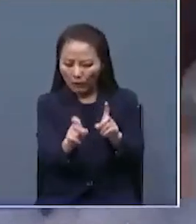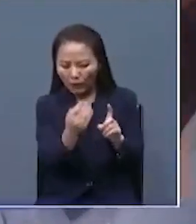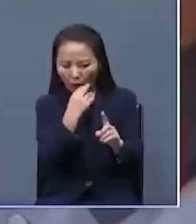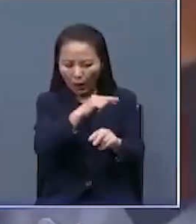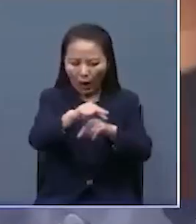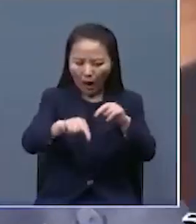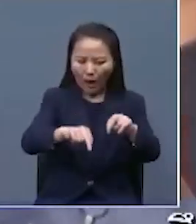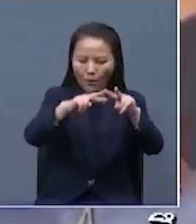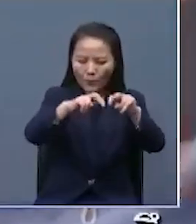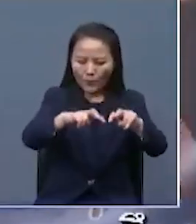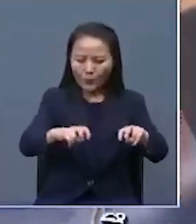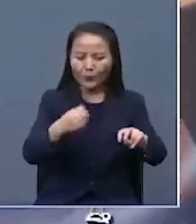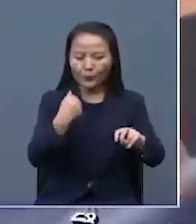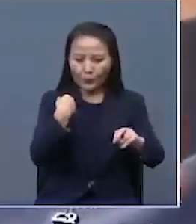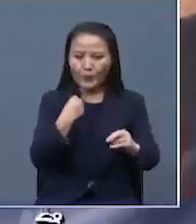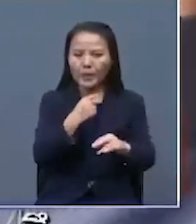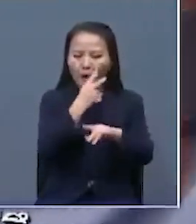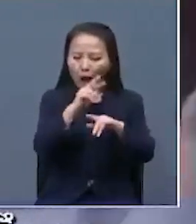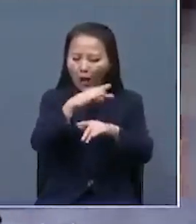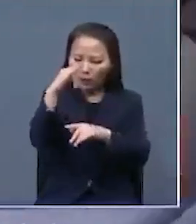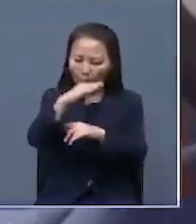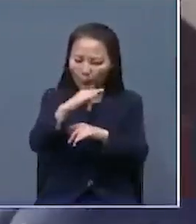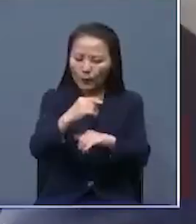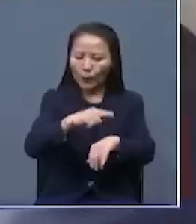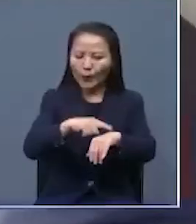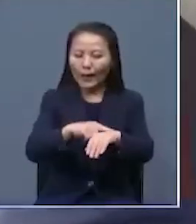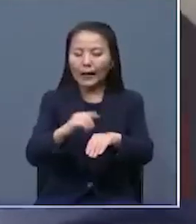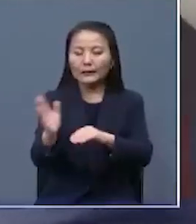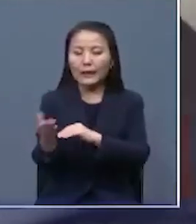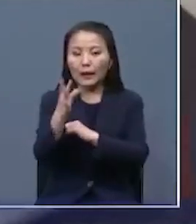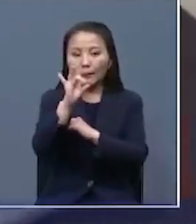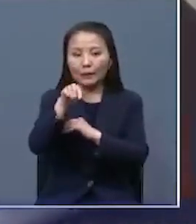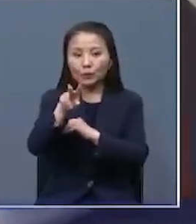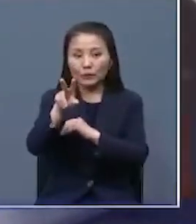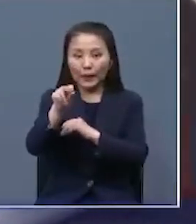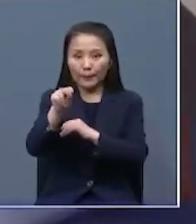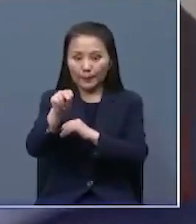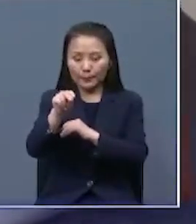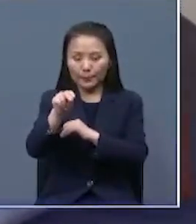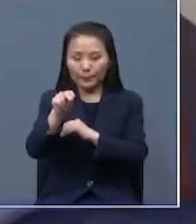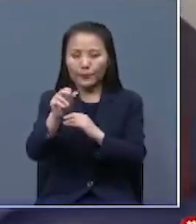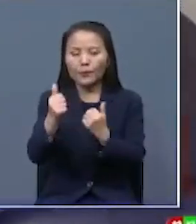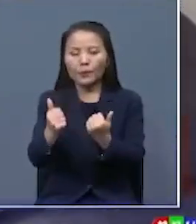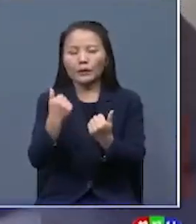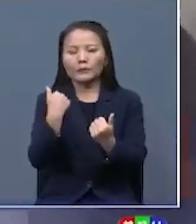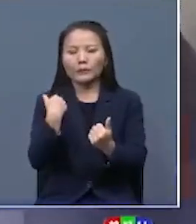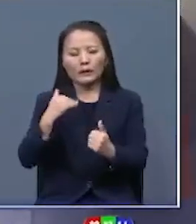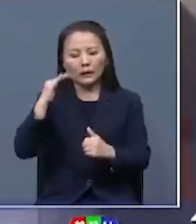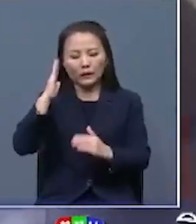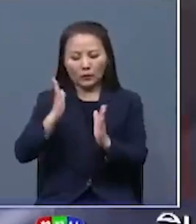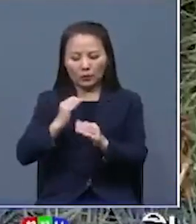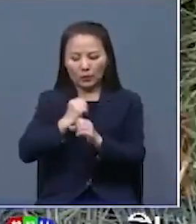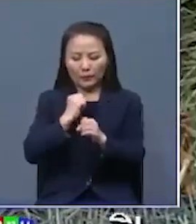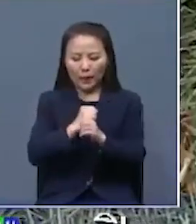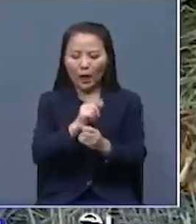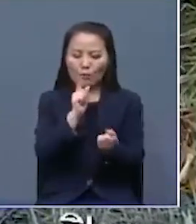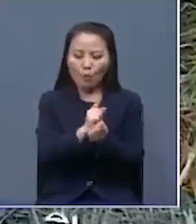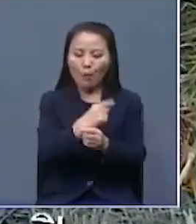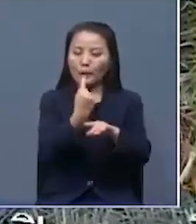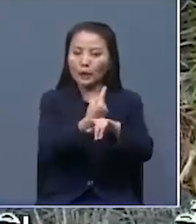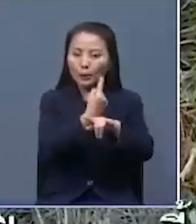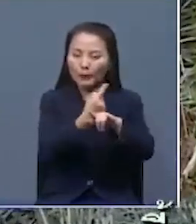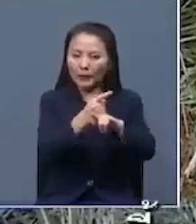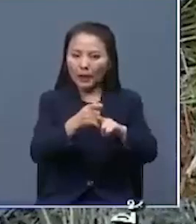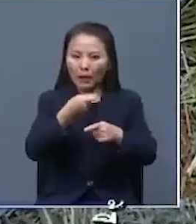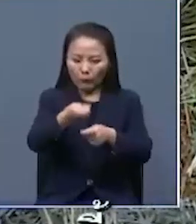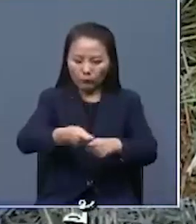และชิ้นส่วนเครื่องบินที่เหลือตั้งแต่เวลา 88:30นนะครับซึ่งปรากฏว่าเจ้าหน้าที่ก็ได้นำชิ้นส่วนเครื่องบินที่ขุด